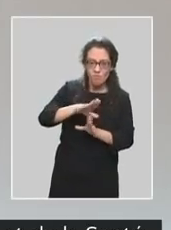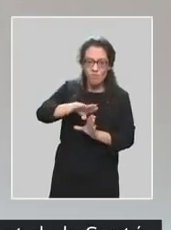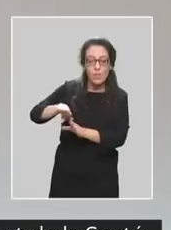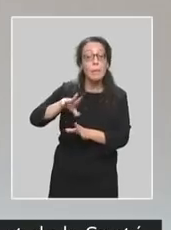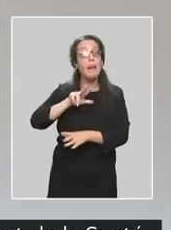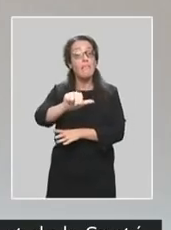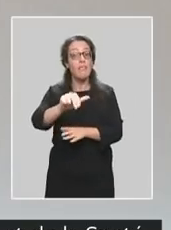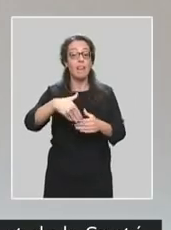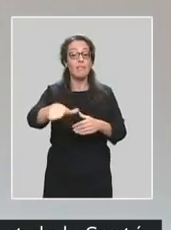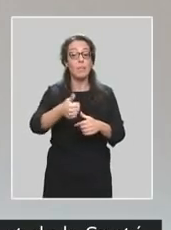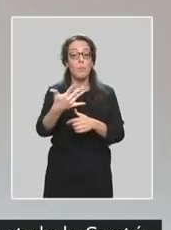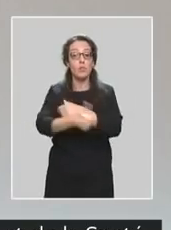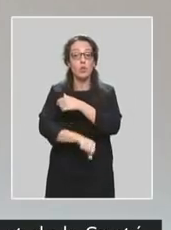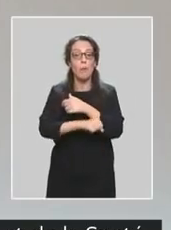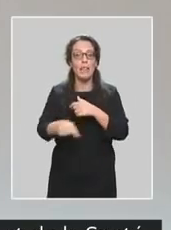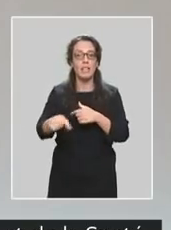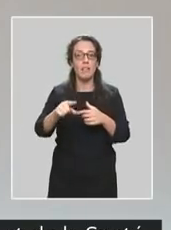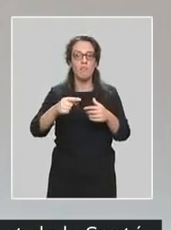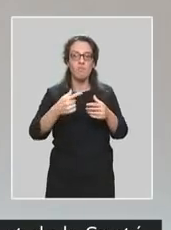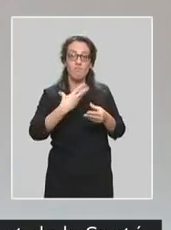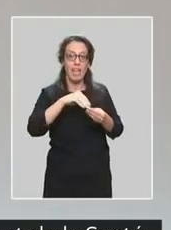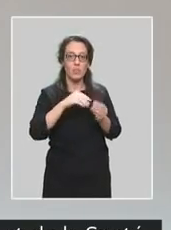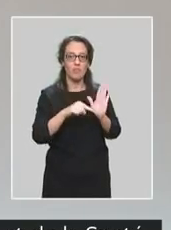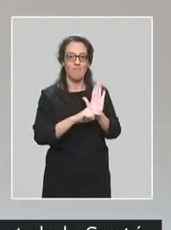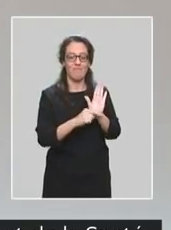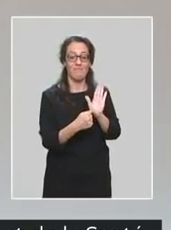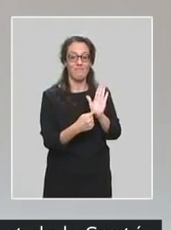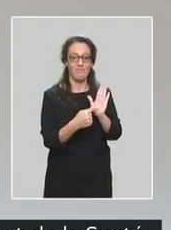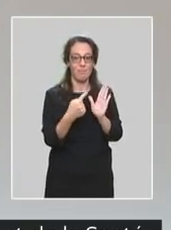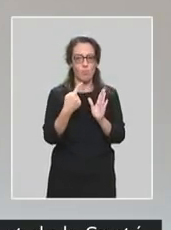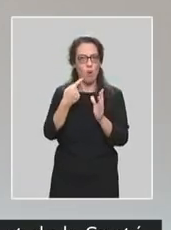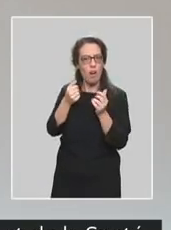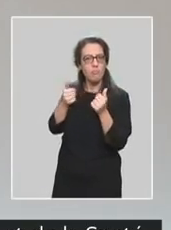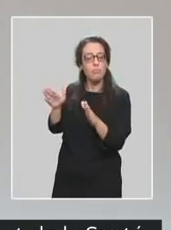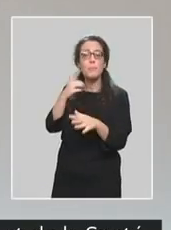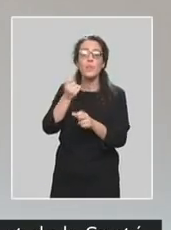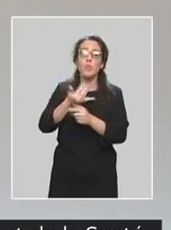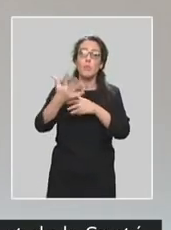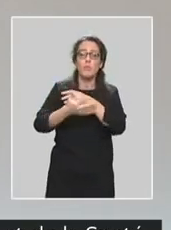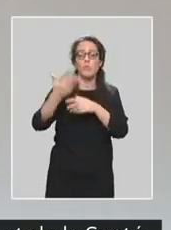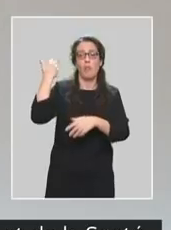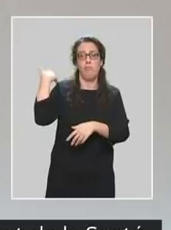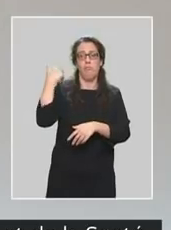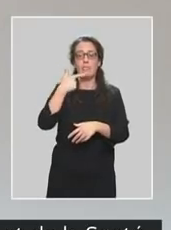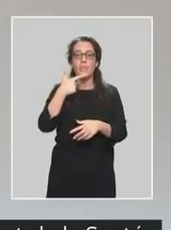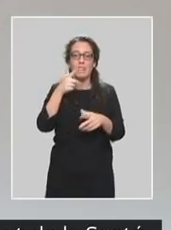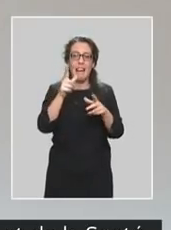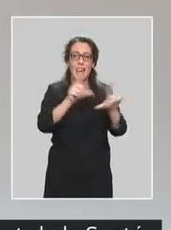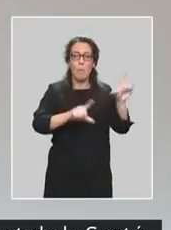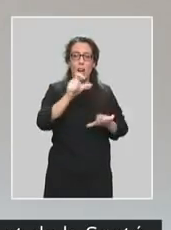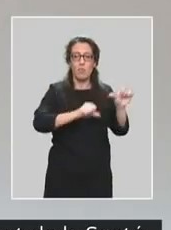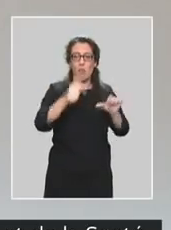supplémentaire. Depuis le début de l'épidémie, les laboratoires du monde entier cherchent des traitements qui sont efficaces contre le